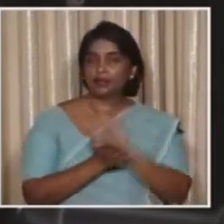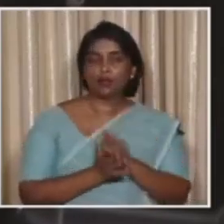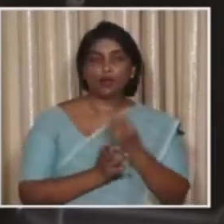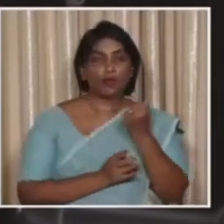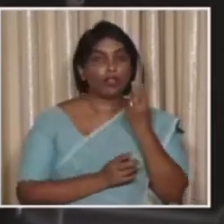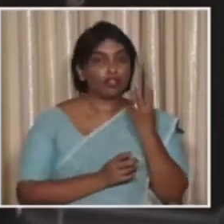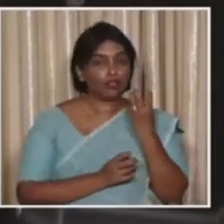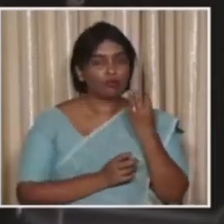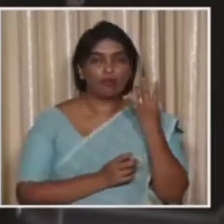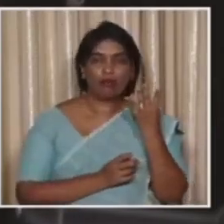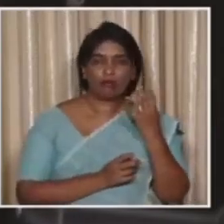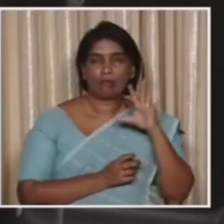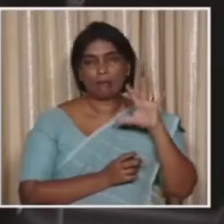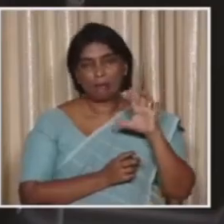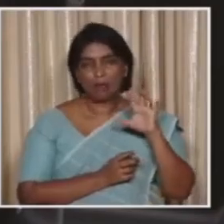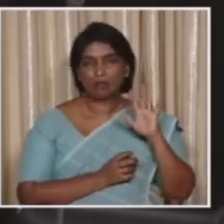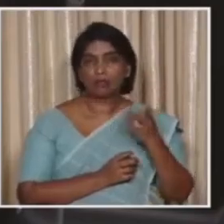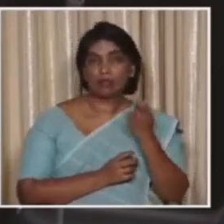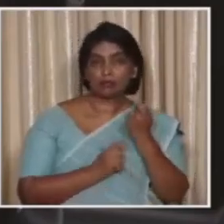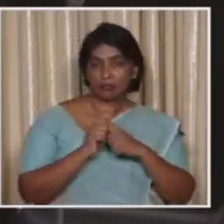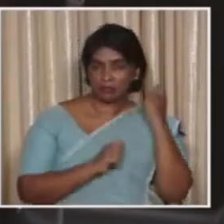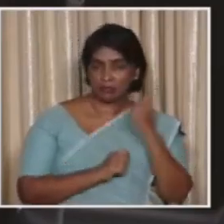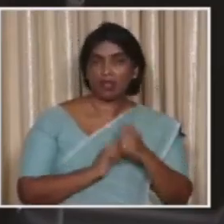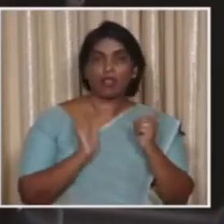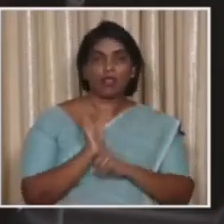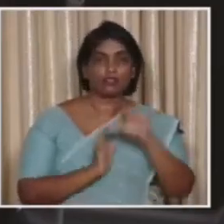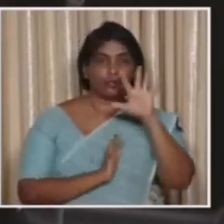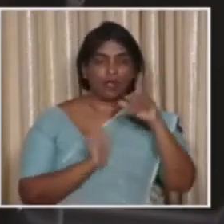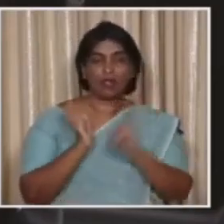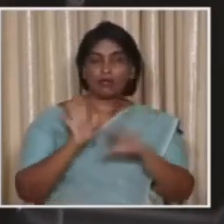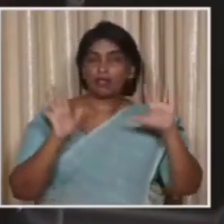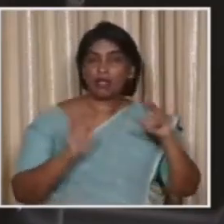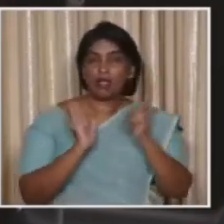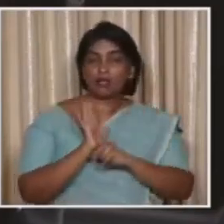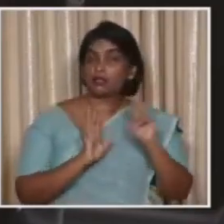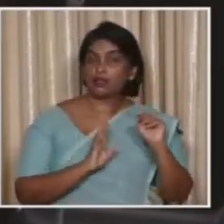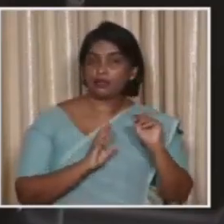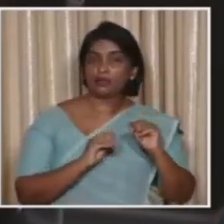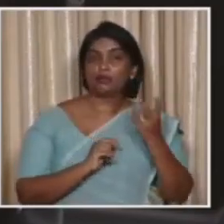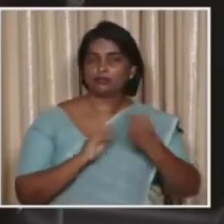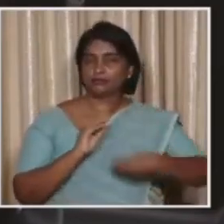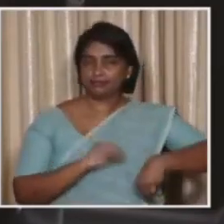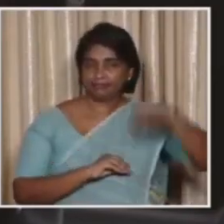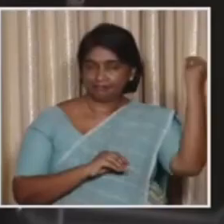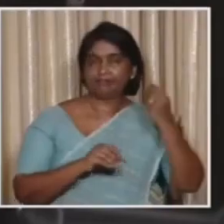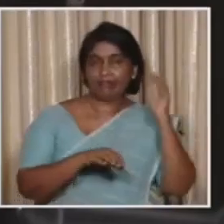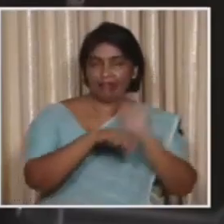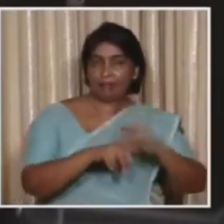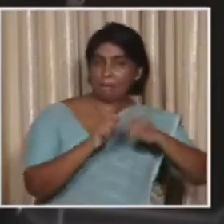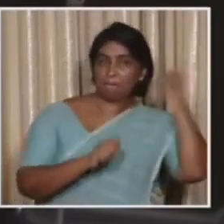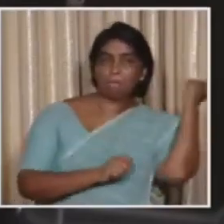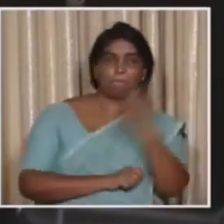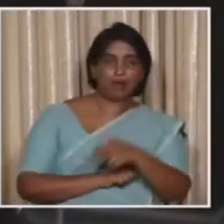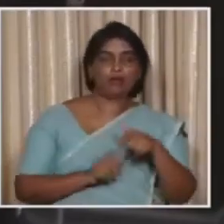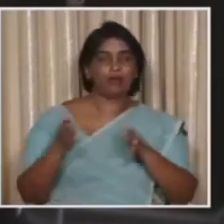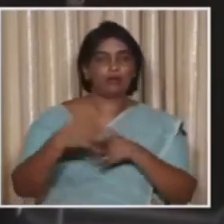රුපියල් 3000ට 4000ට 5000ට තිබිච්ච දඩ මුදල් ලක්ෂ 5ට ලක්ෂ 10ට ලක්ෂ 20ට දඩ මුදල් වැඩි කිරීම දක්වා යෝජනා කරලා